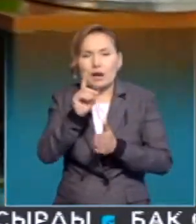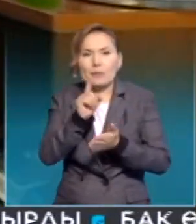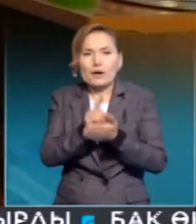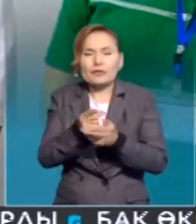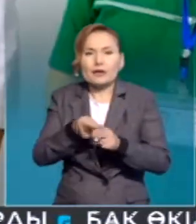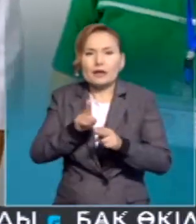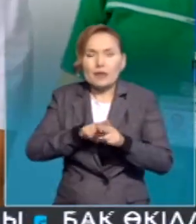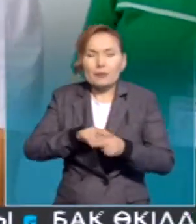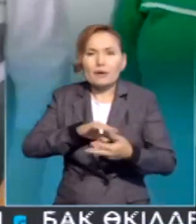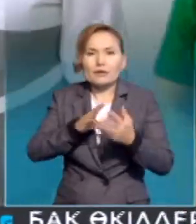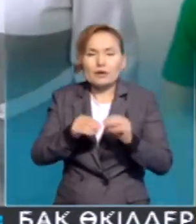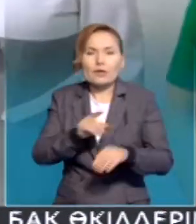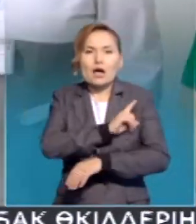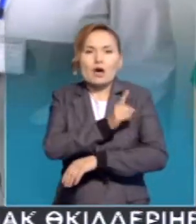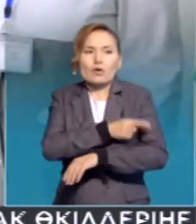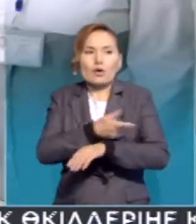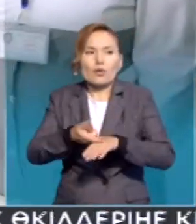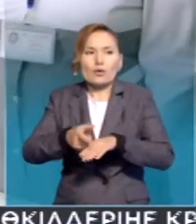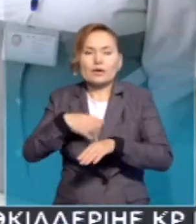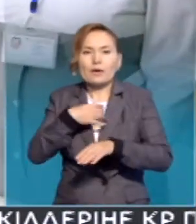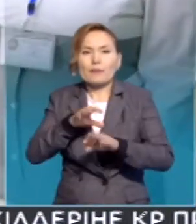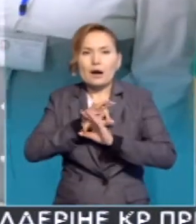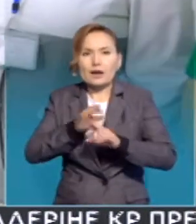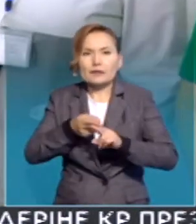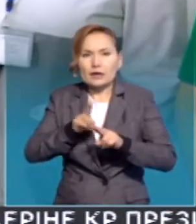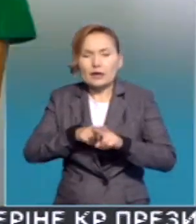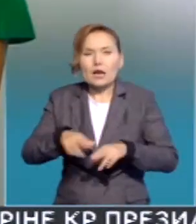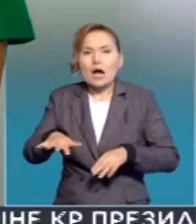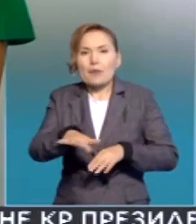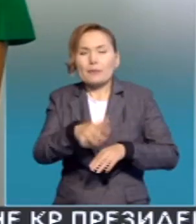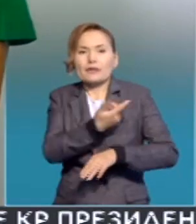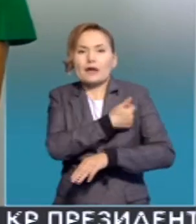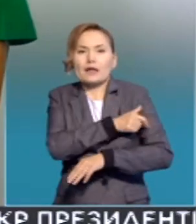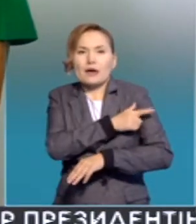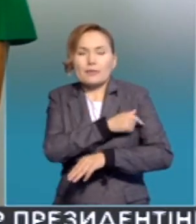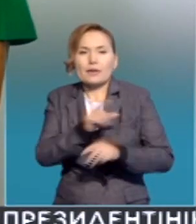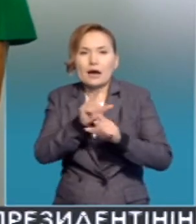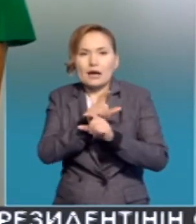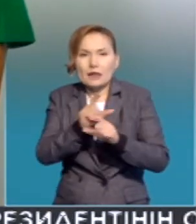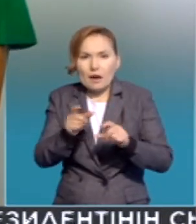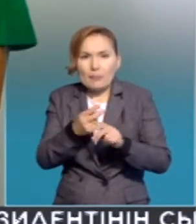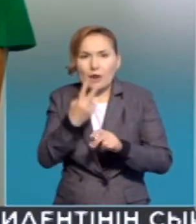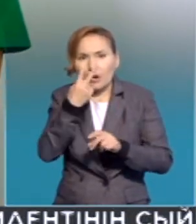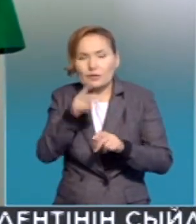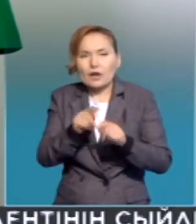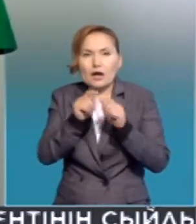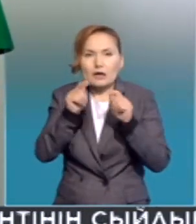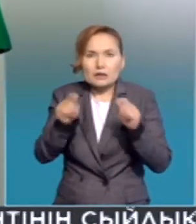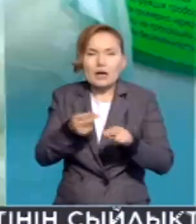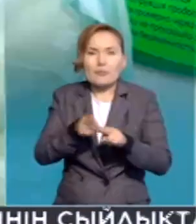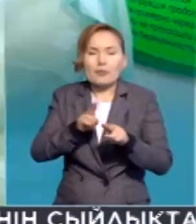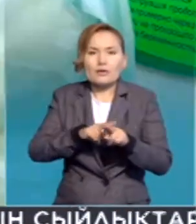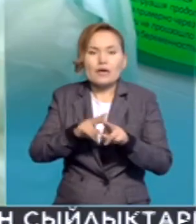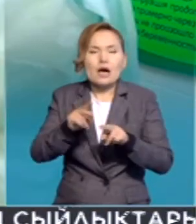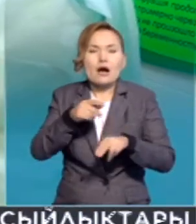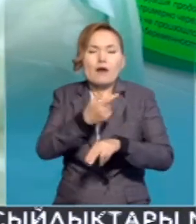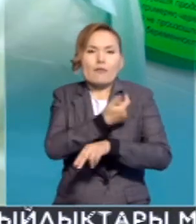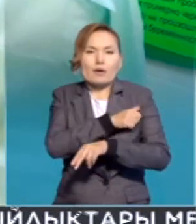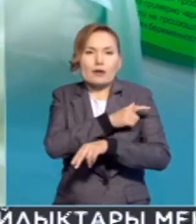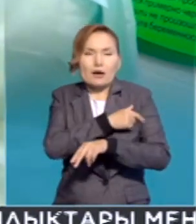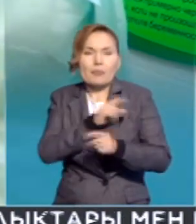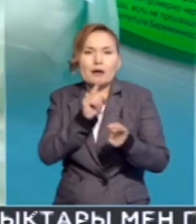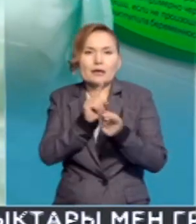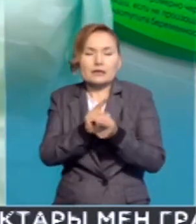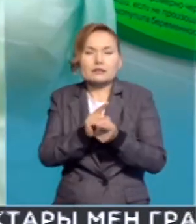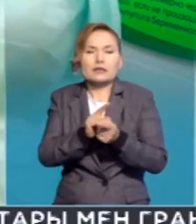деңгейінде профилактиканы күшейту маңызды екенін түсіндірді. Өңірдегі өзге де бірқатар медициналық нысандарды аралаған соң баспасөз алаңында жиын өткізді.